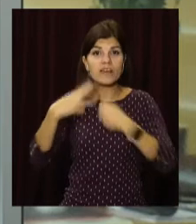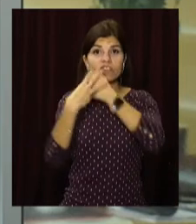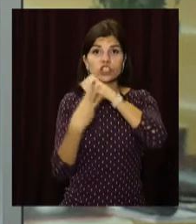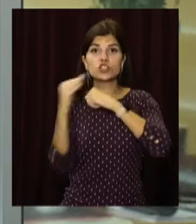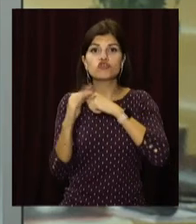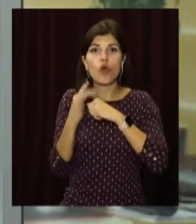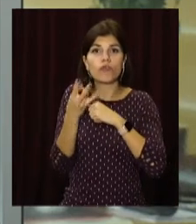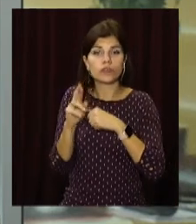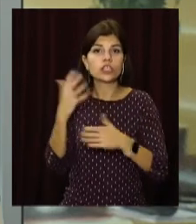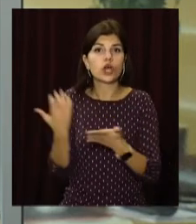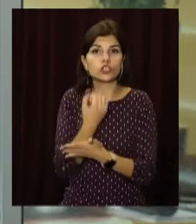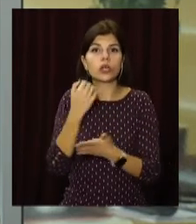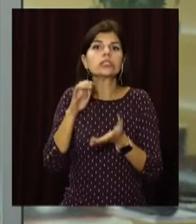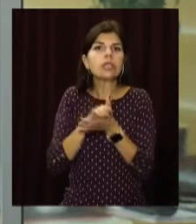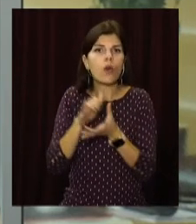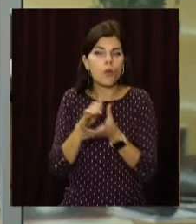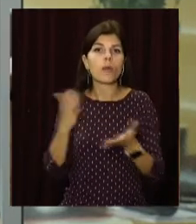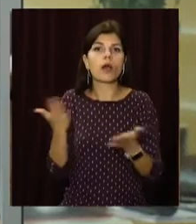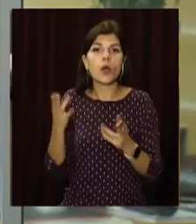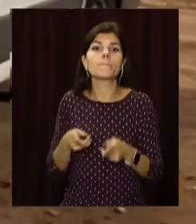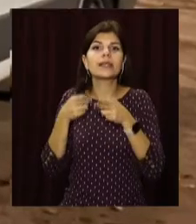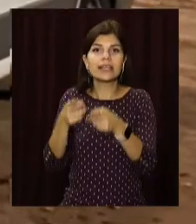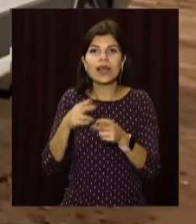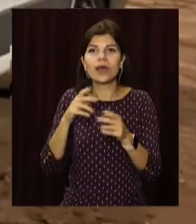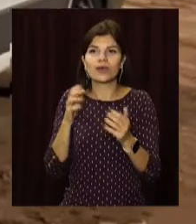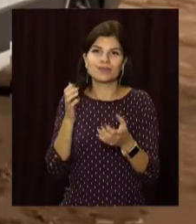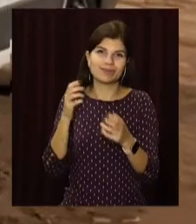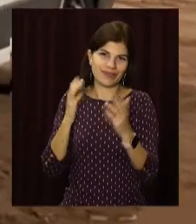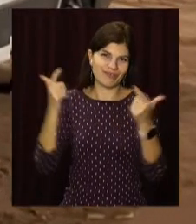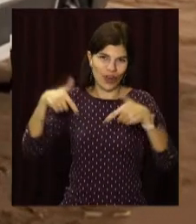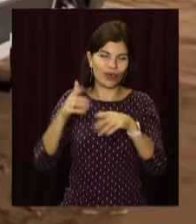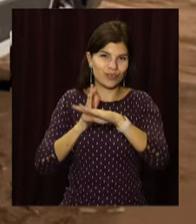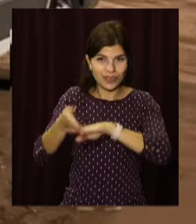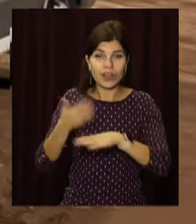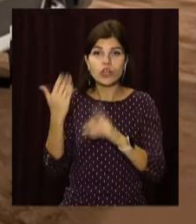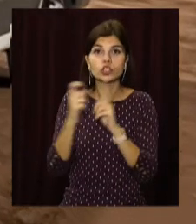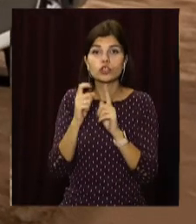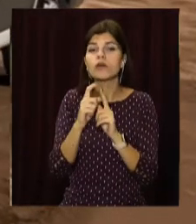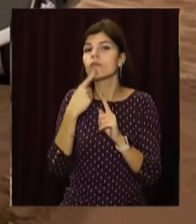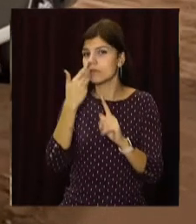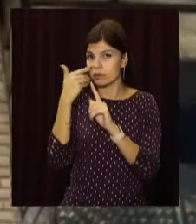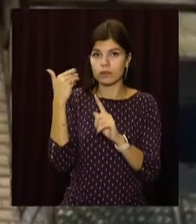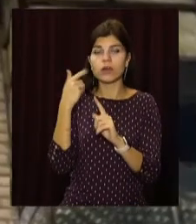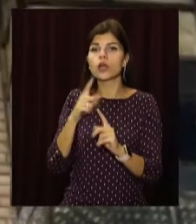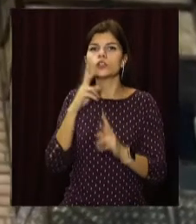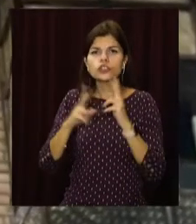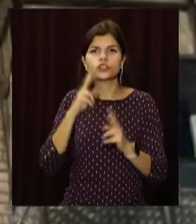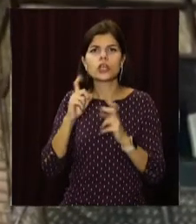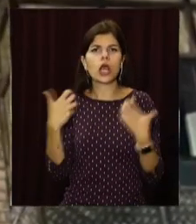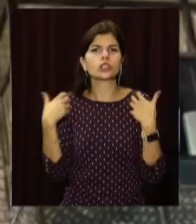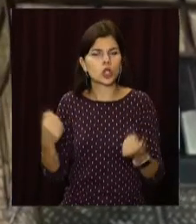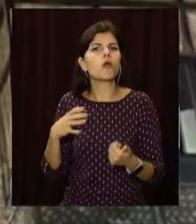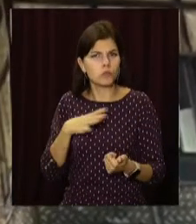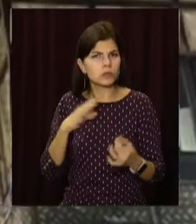Рогу 18 жовтня знайшов знайомий, який приїхав його провідати. За його словами, напередодні потерпілий скаржився